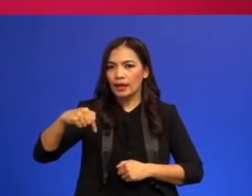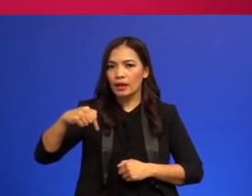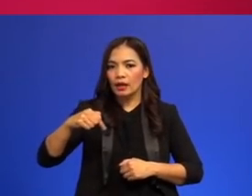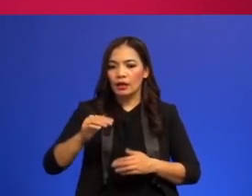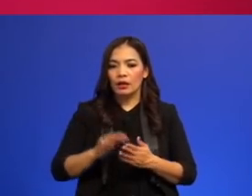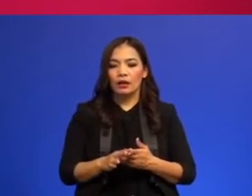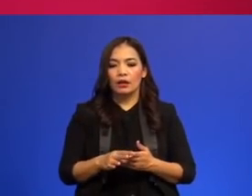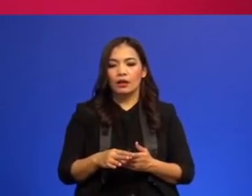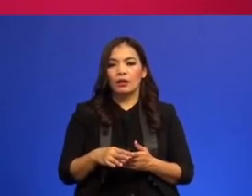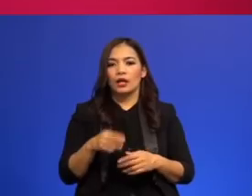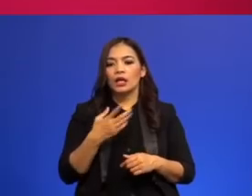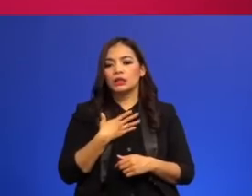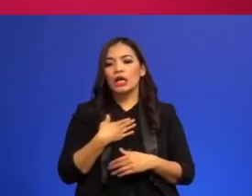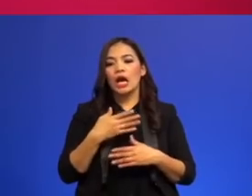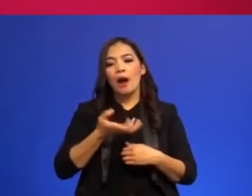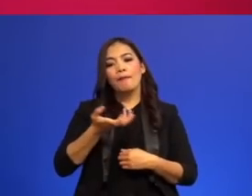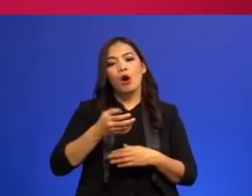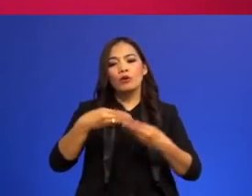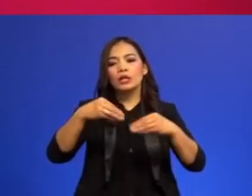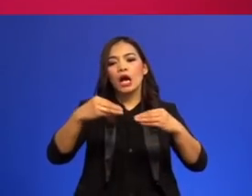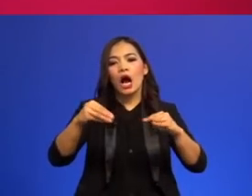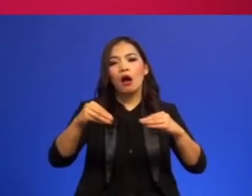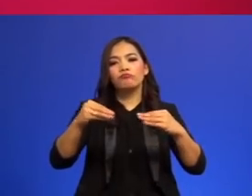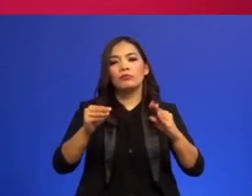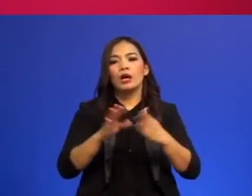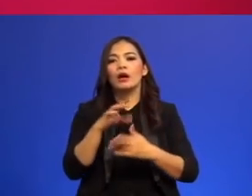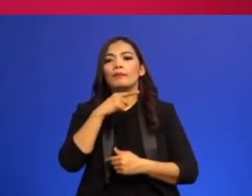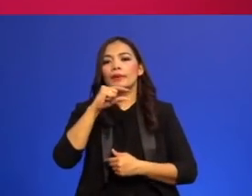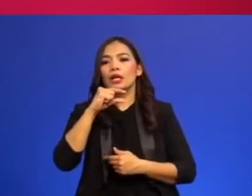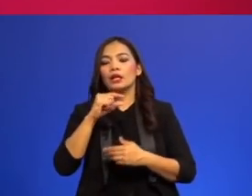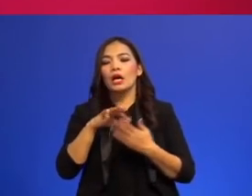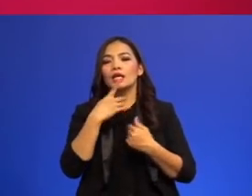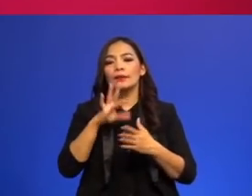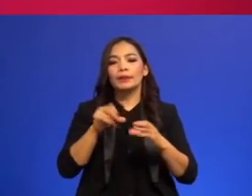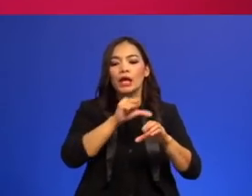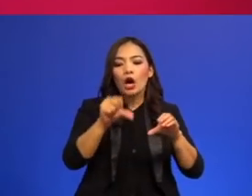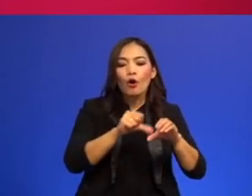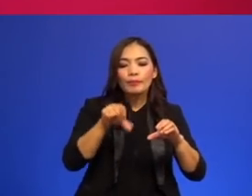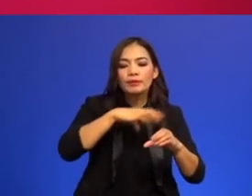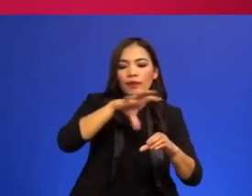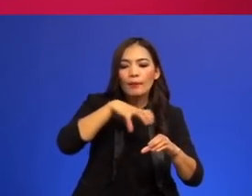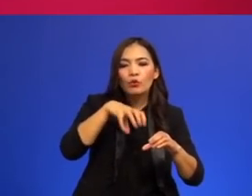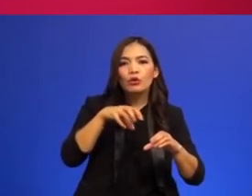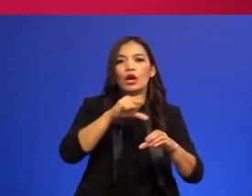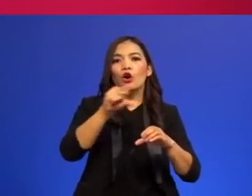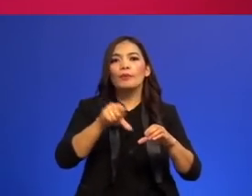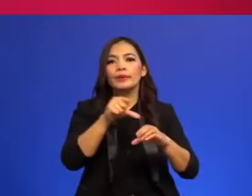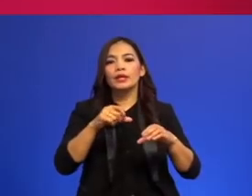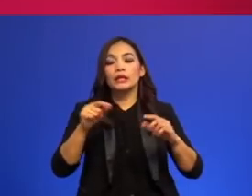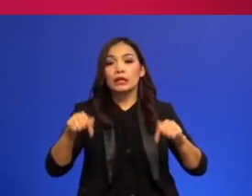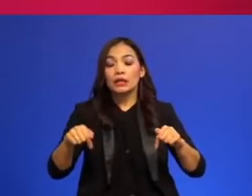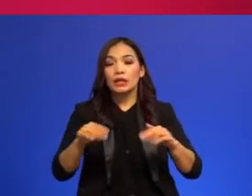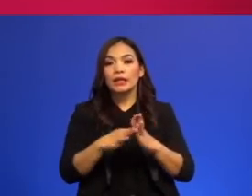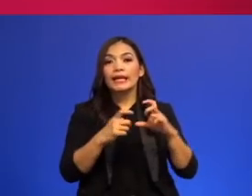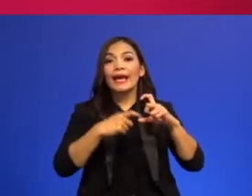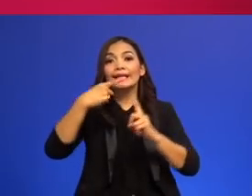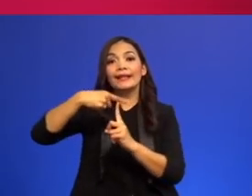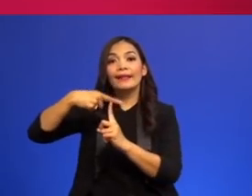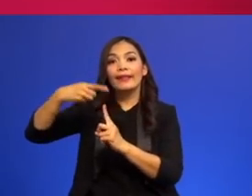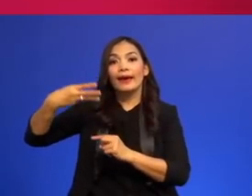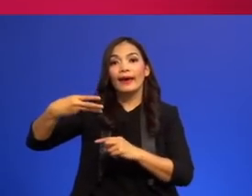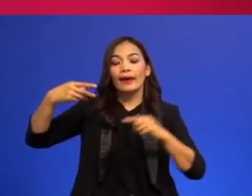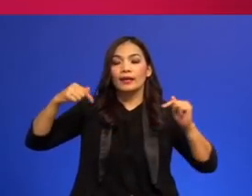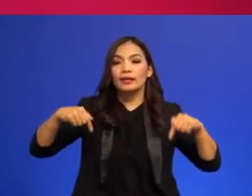Aku nanti jadi pendeta sambil dagang. Mulai sekarang kamu belajar bagaimana mencampur kopi. Makanya di STT Ekumene ini,